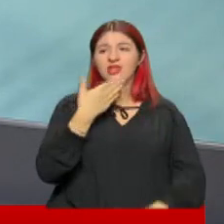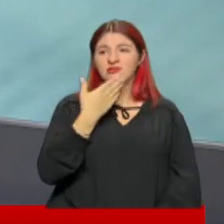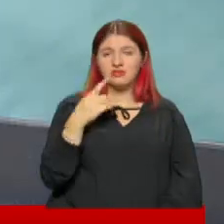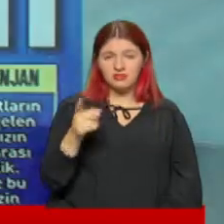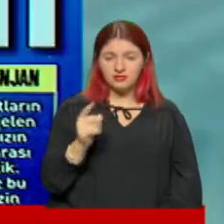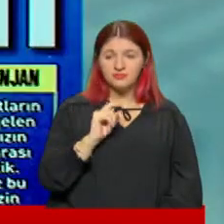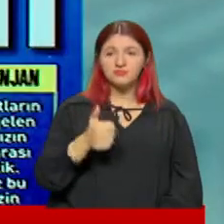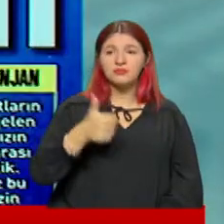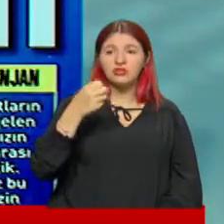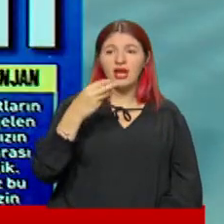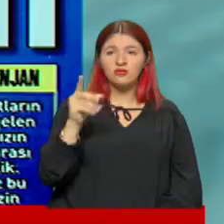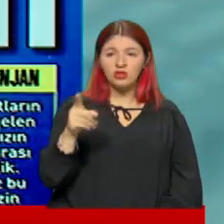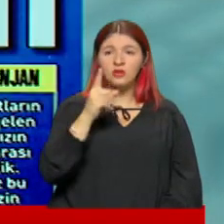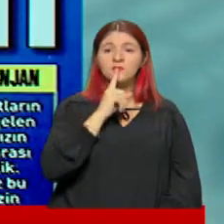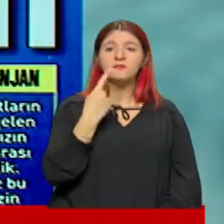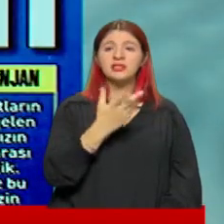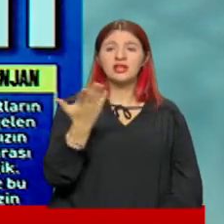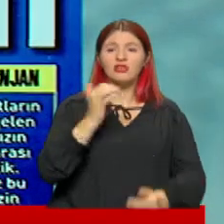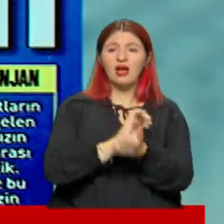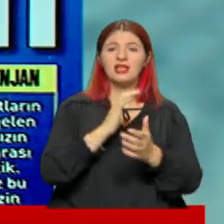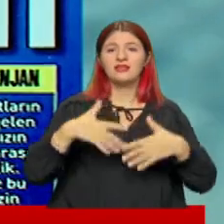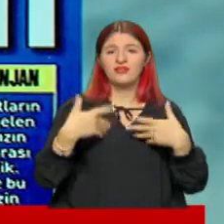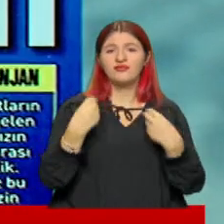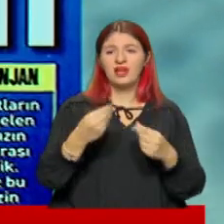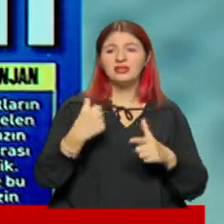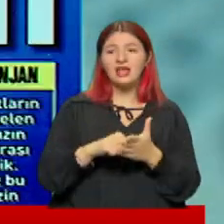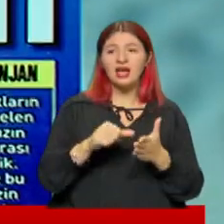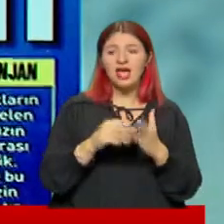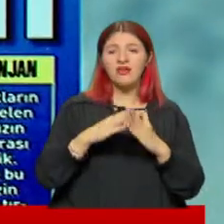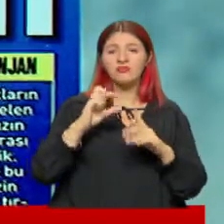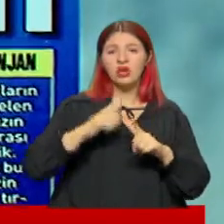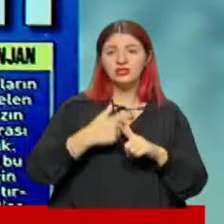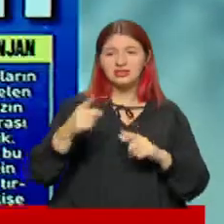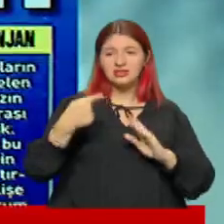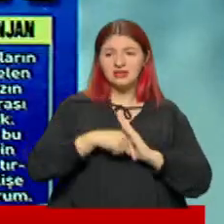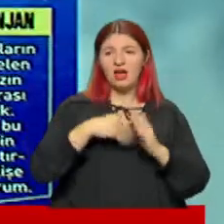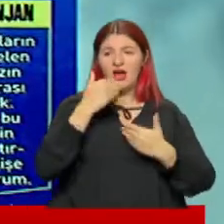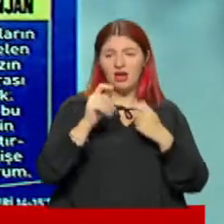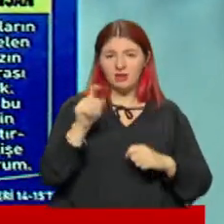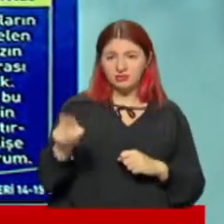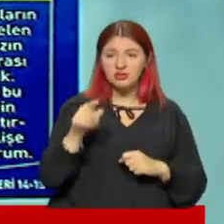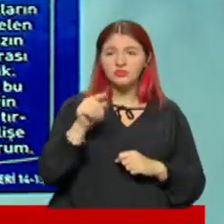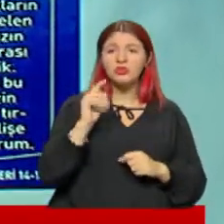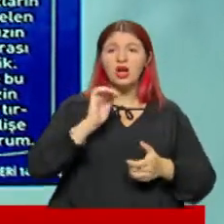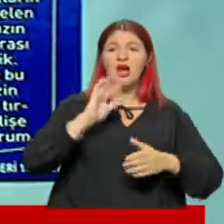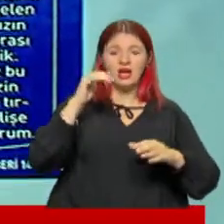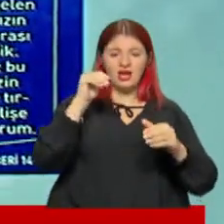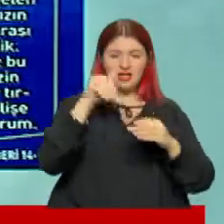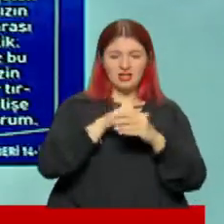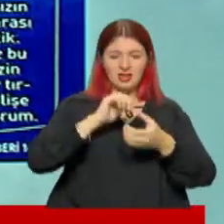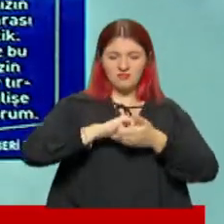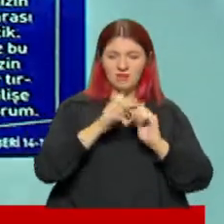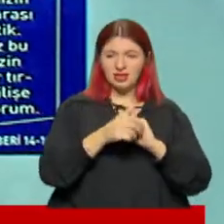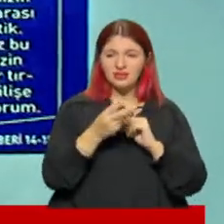fırsatı Başkan Erdoğan yüz binlerce aileyi sevindiren tarih konut projesinin ayrıntılarını anlattı bu kampanya